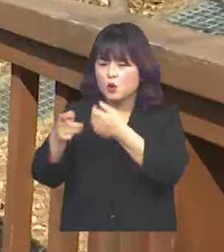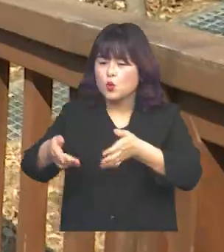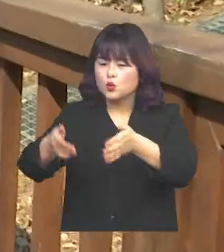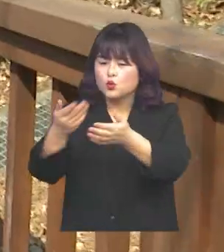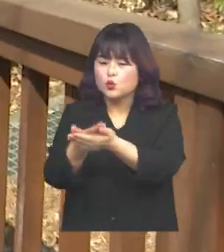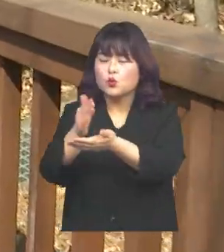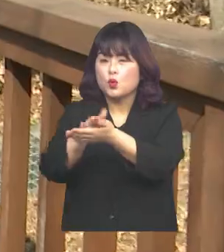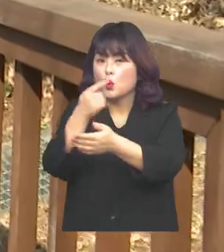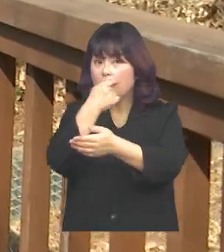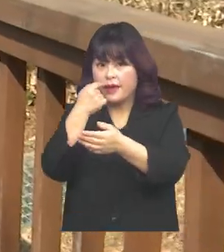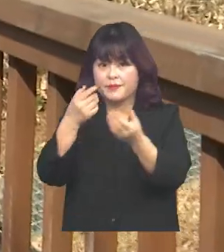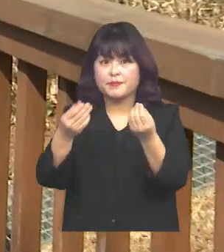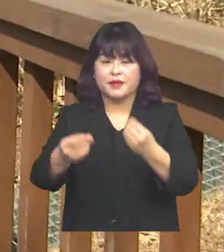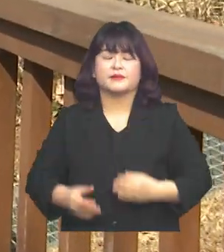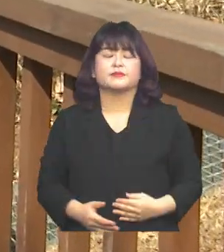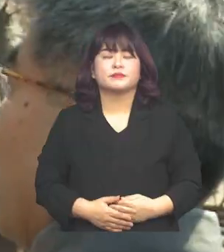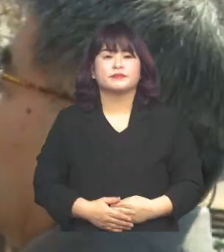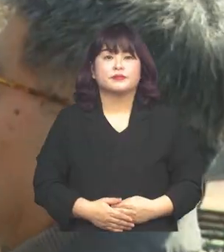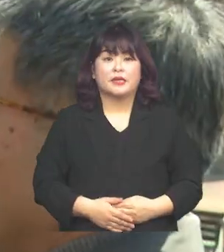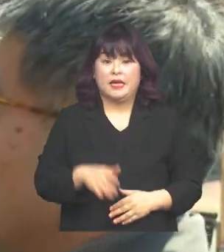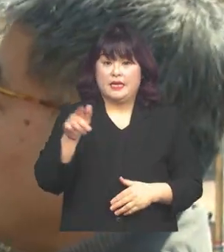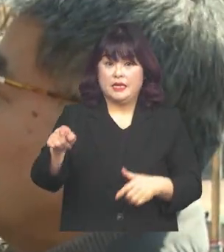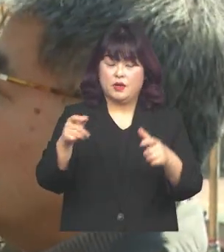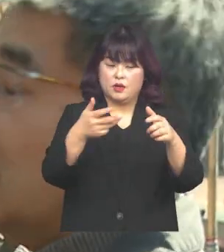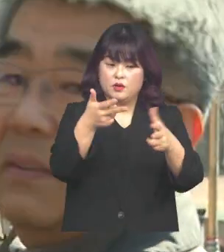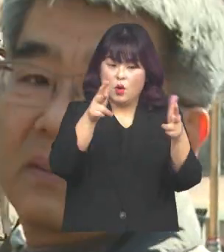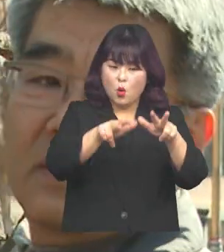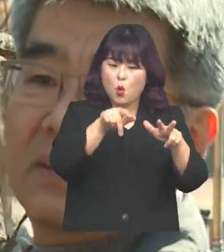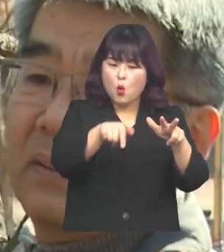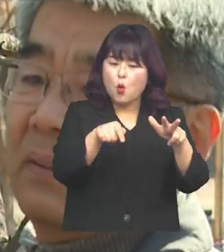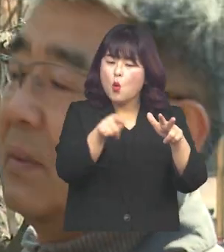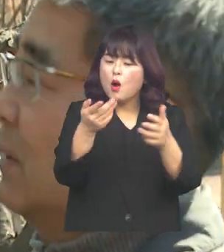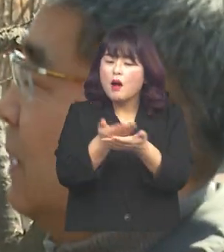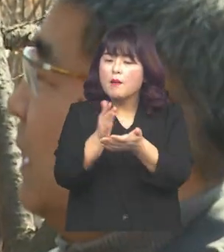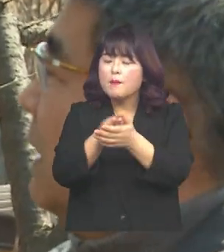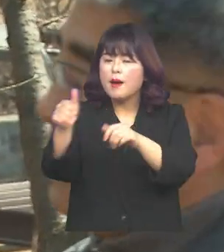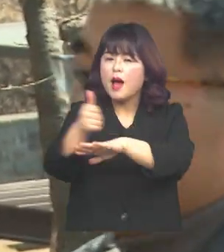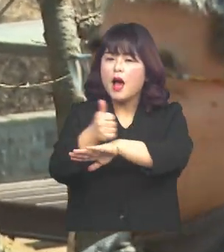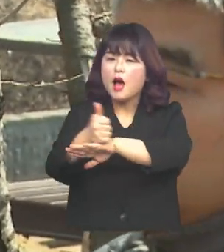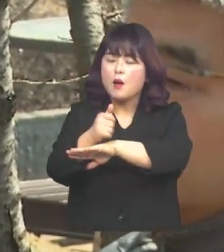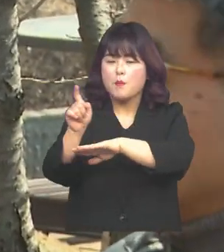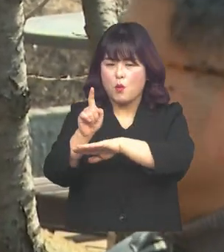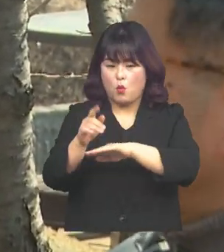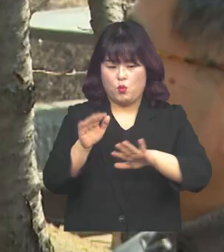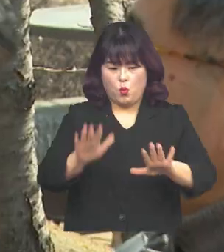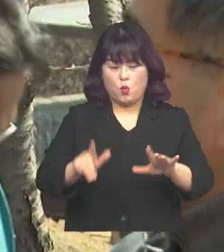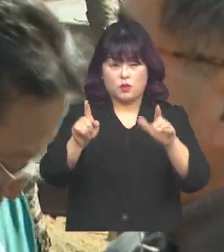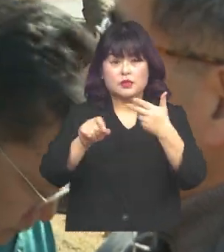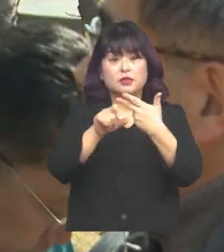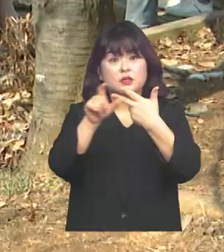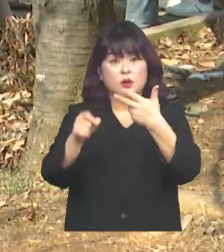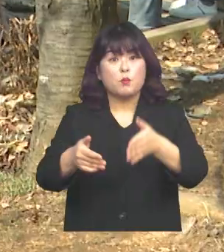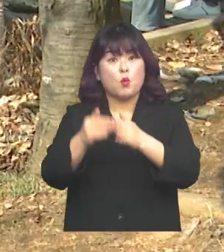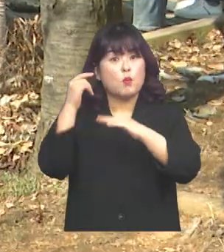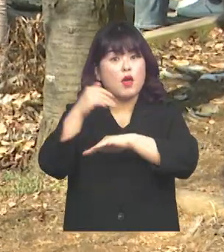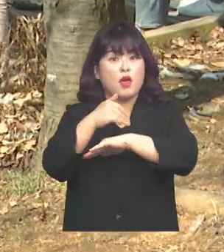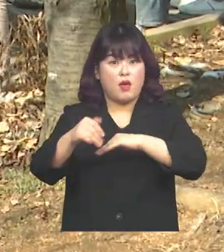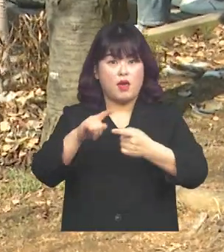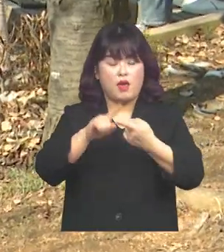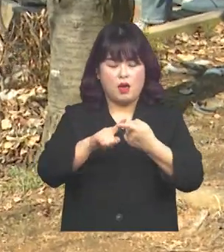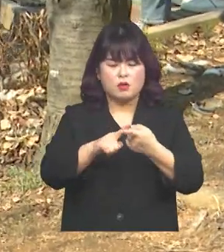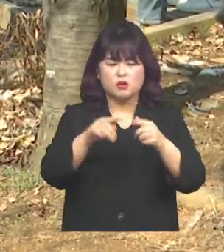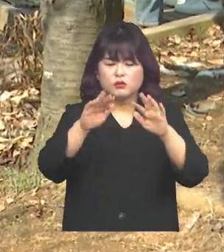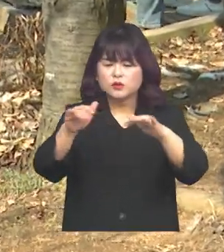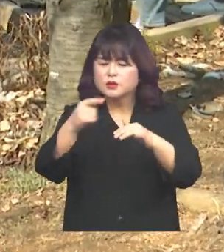통학로 정비사업 예정지를 시찰했습니다. 절골글린공원 통학로 정비사업은 올 7월 준공을 목표로